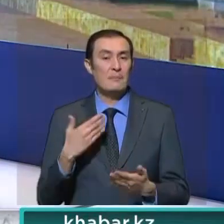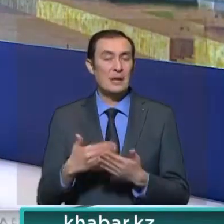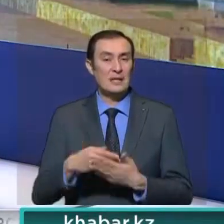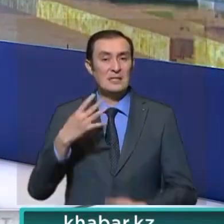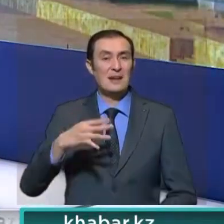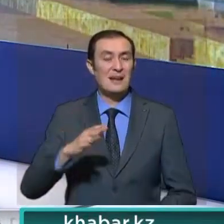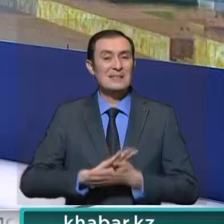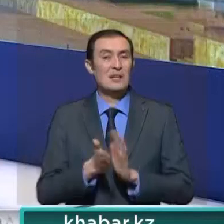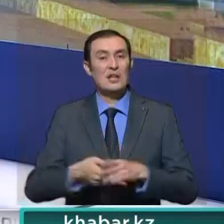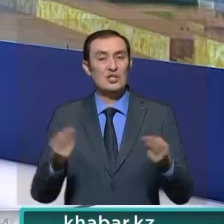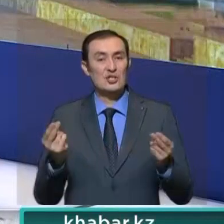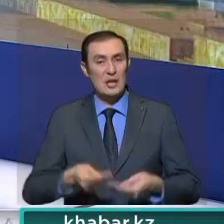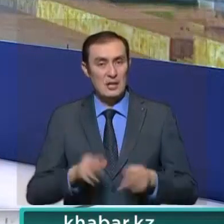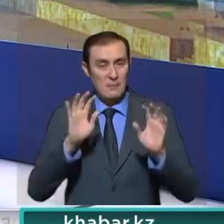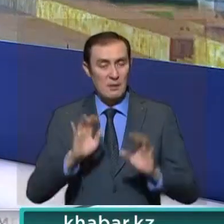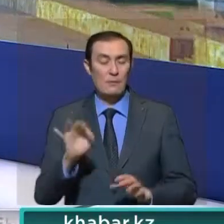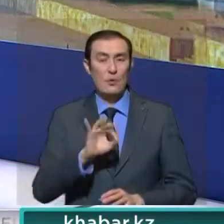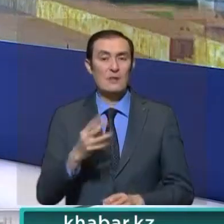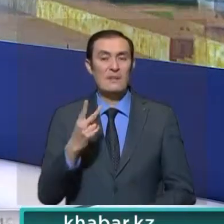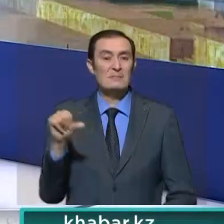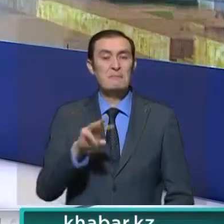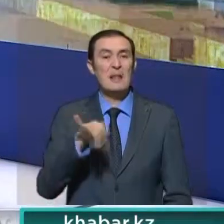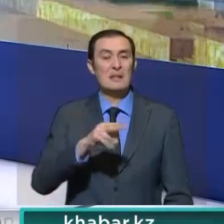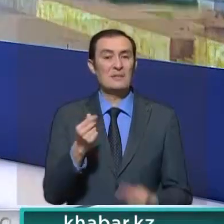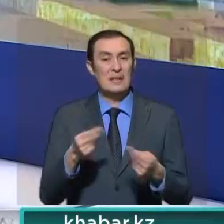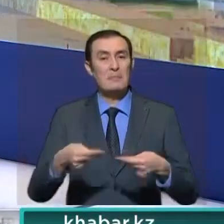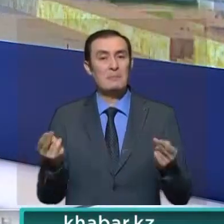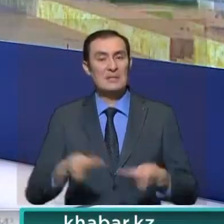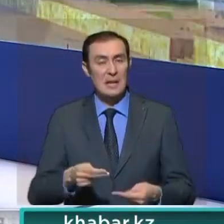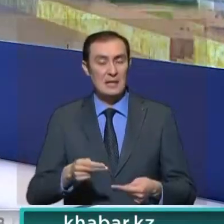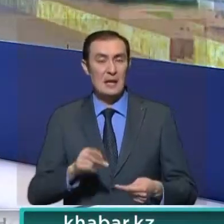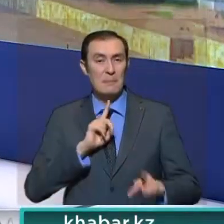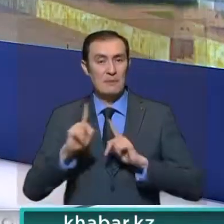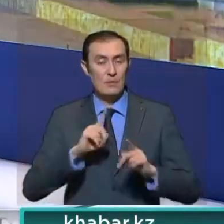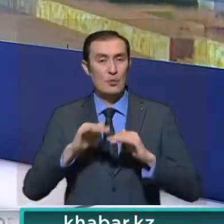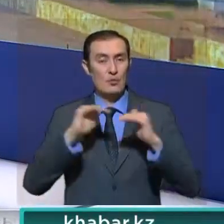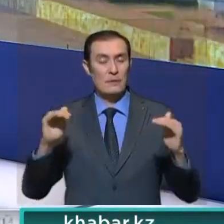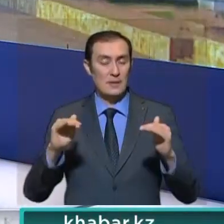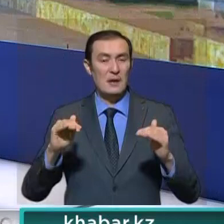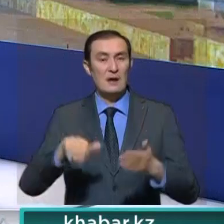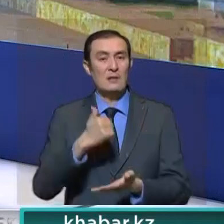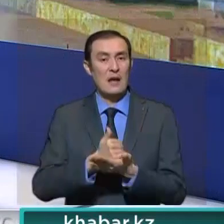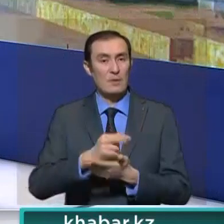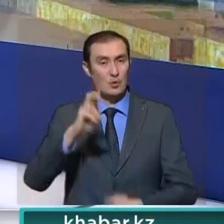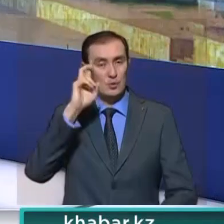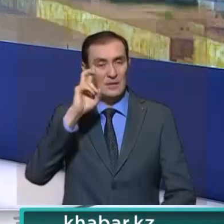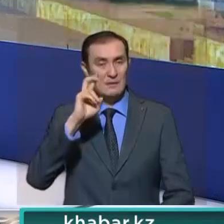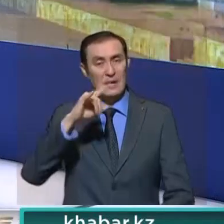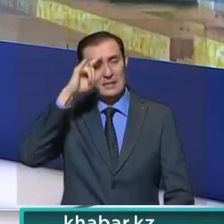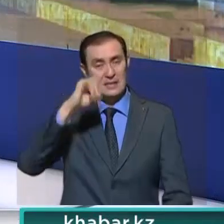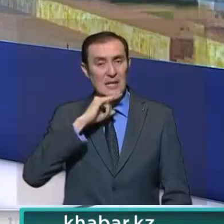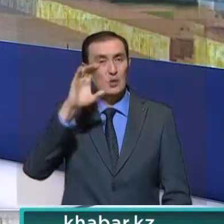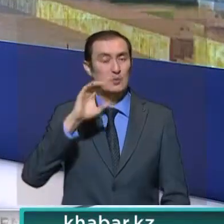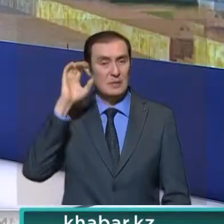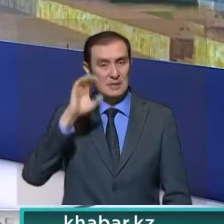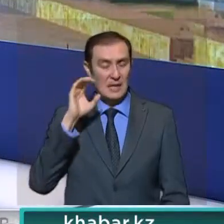соглашений и мимо рандумов на два с половиной миллиарда тенге подписали на правительственном уровне казахстанские Казахстан